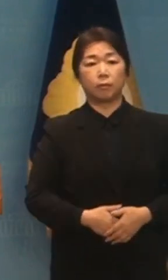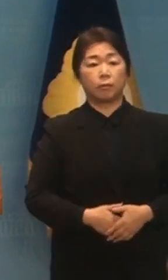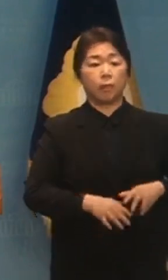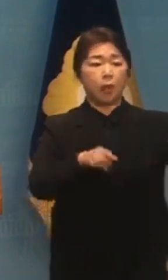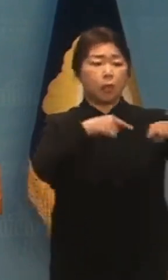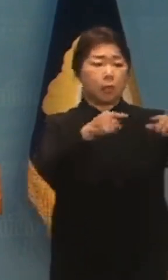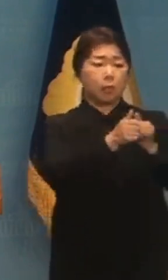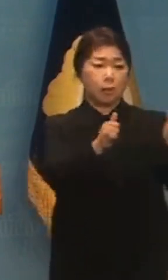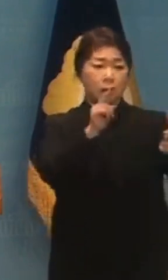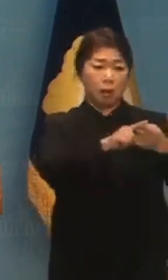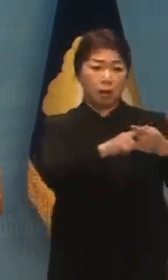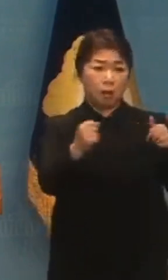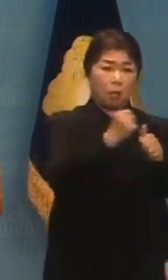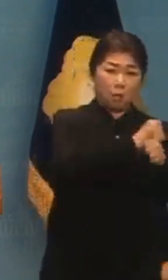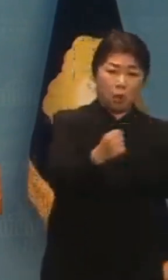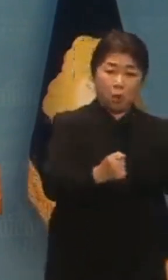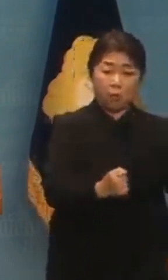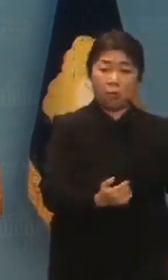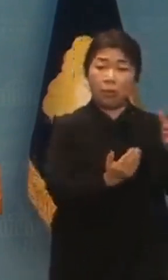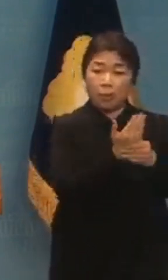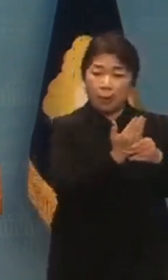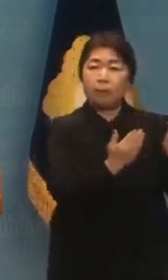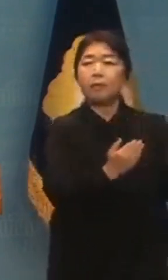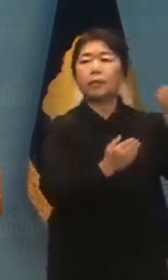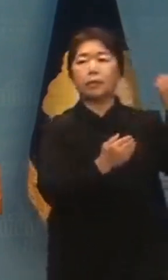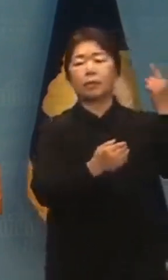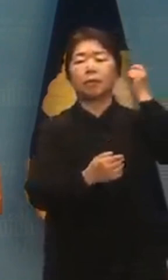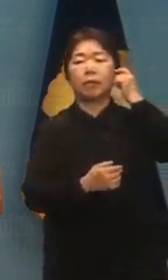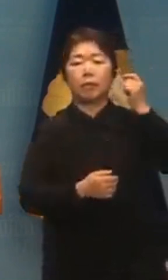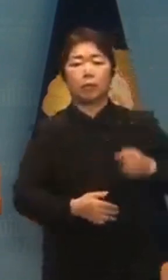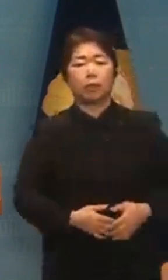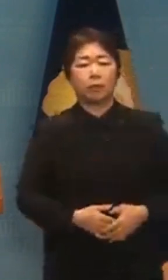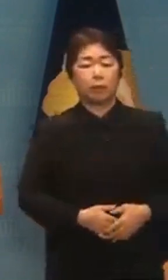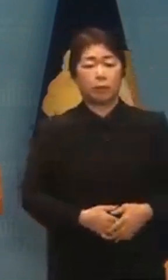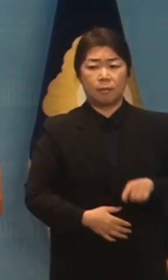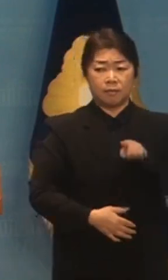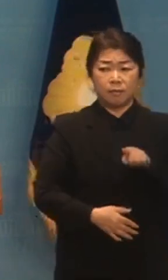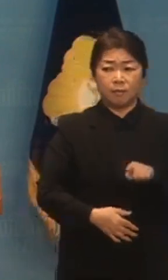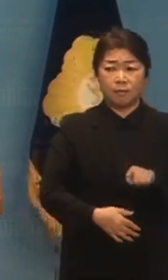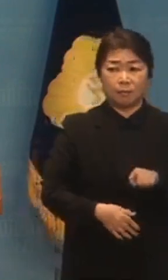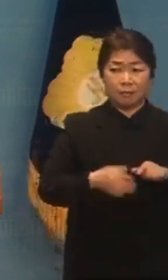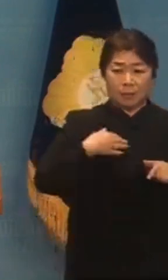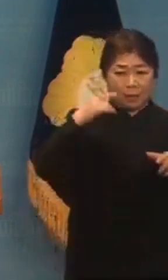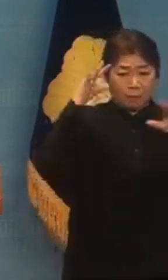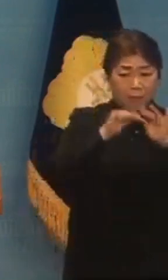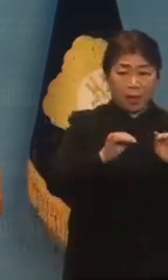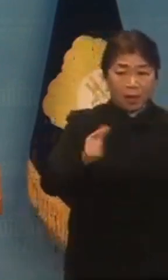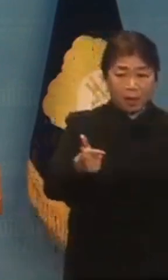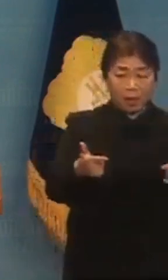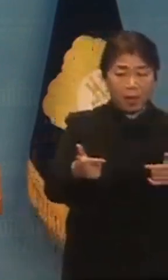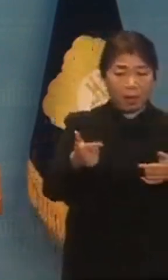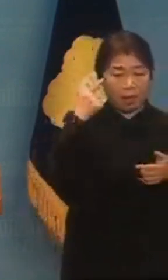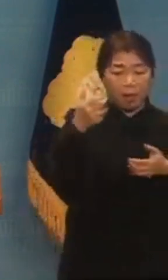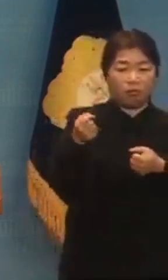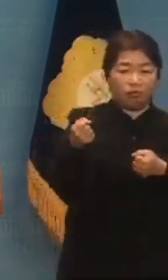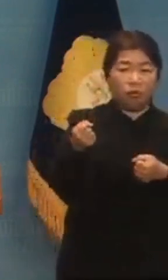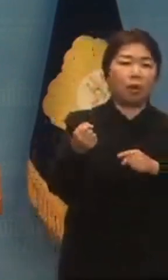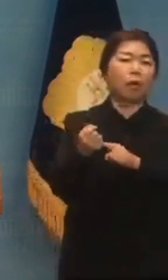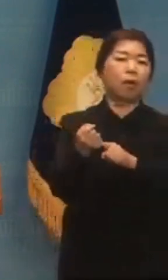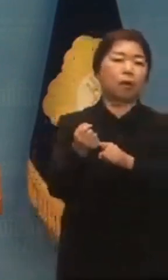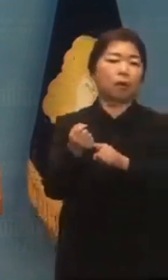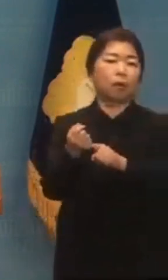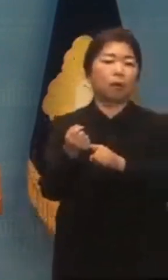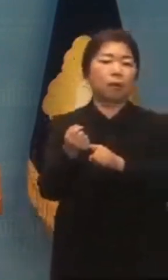정치인에 대한 폭력이 튀어나온 계기에 극단적으로 치닫고 있는 정치가 원동력이 되지는